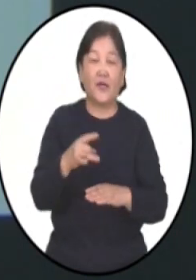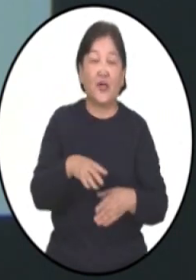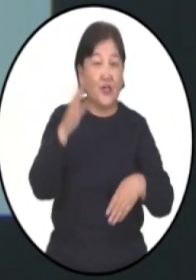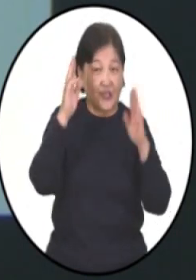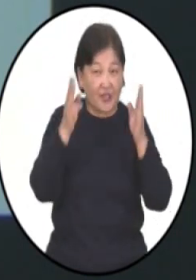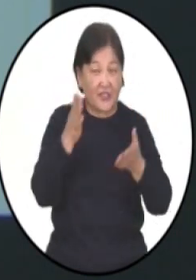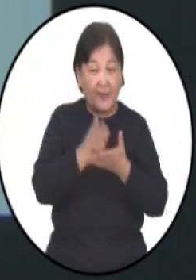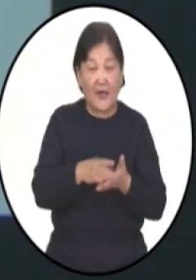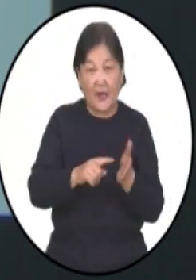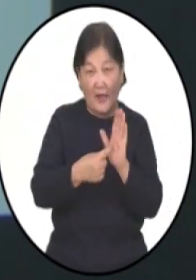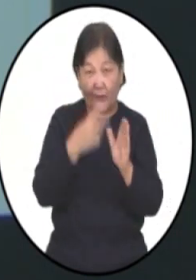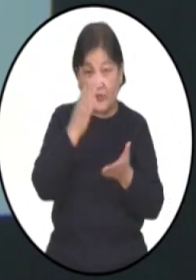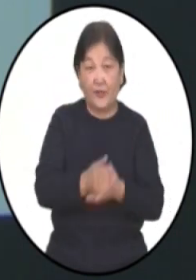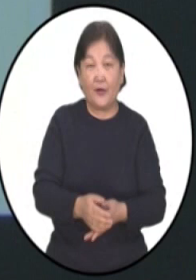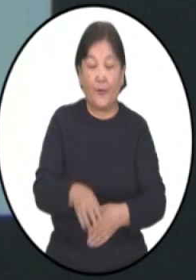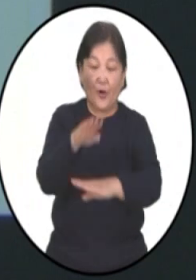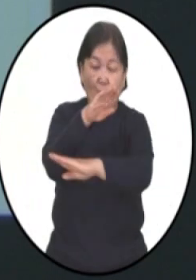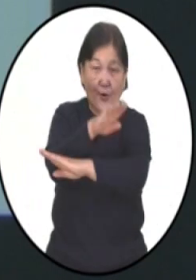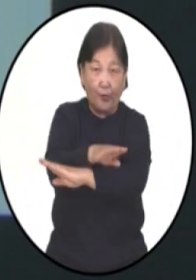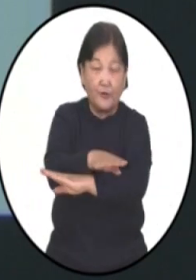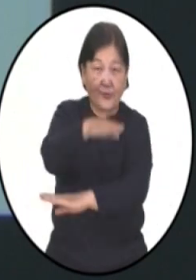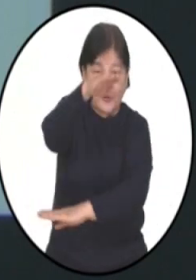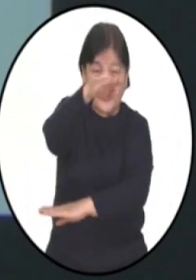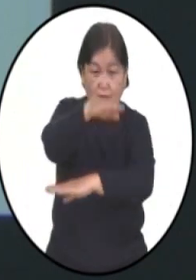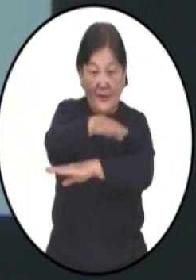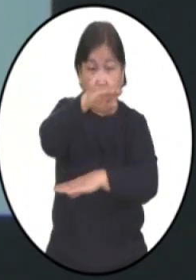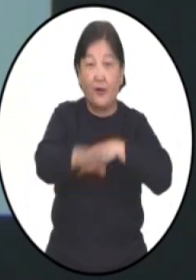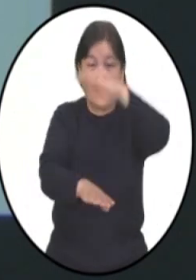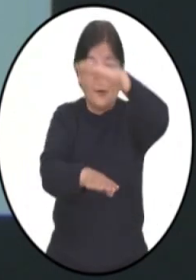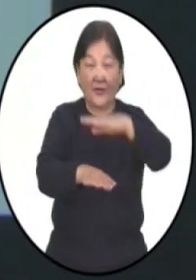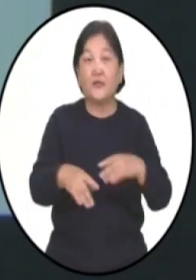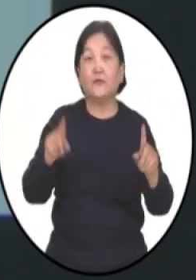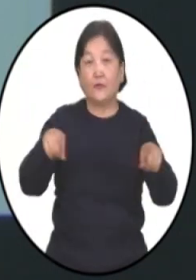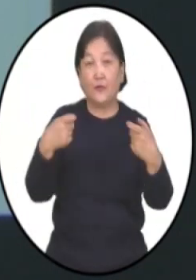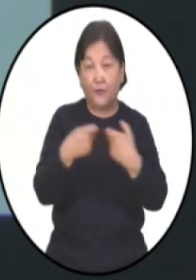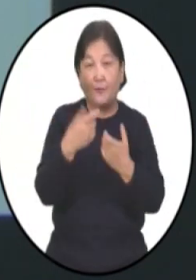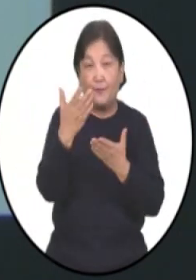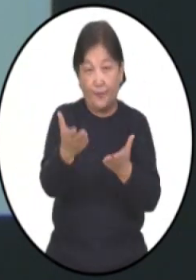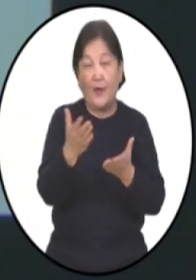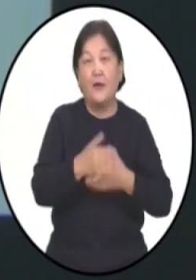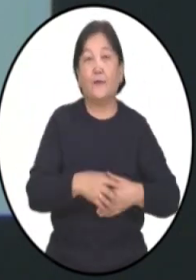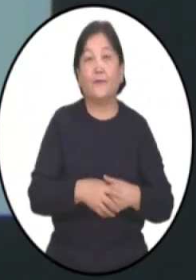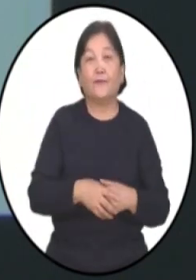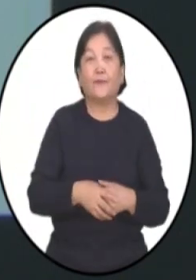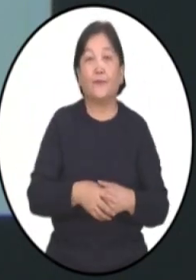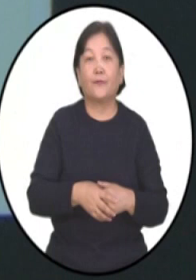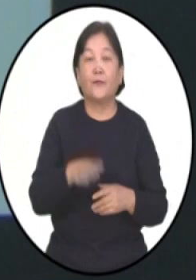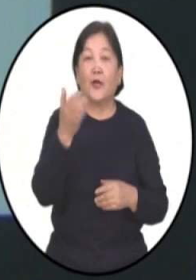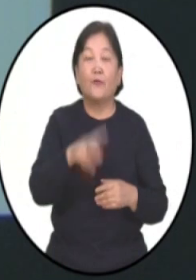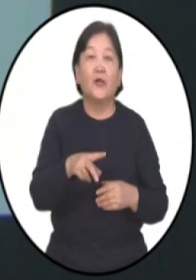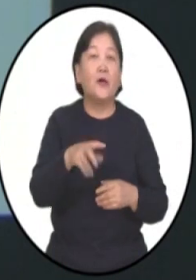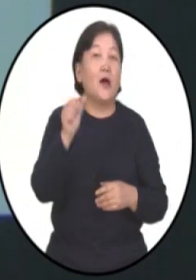энэ бол хамгийн оновчтой байдлаар шийдэж өгч байгаа тээврийн төрлийн хэрэгслүүд. За тэгвэл